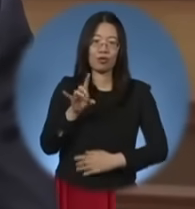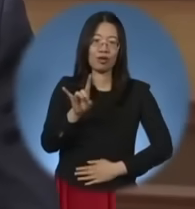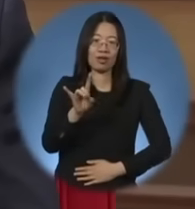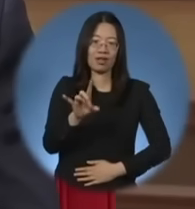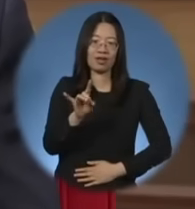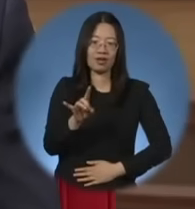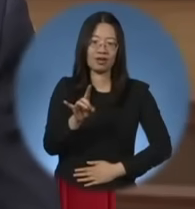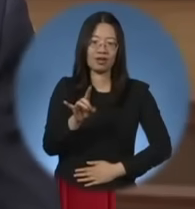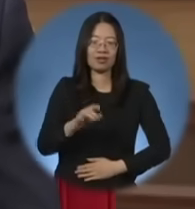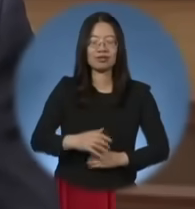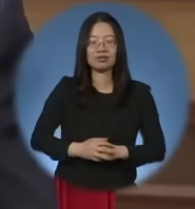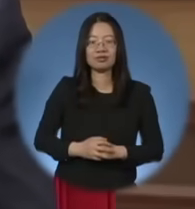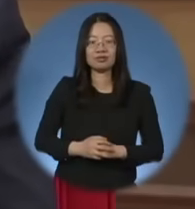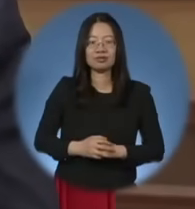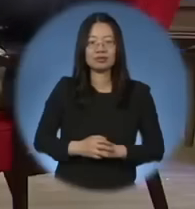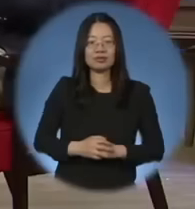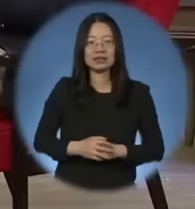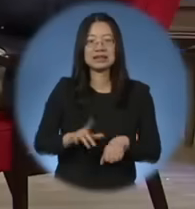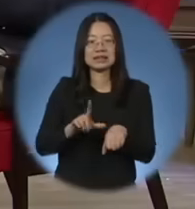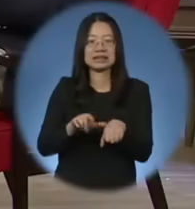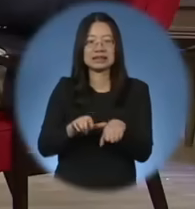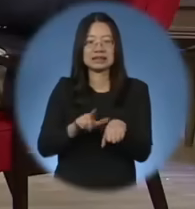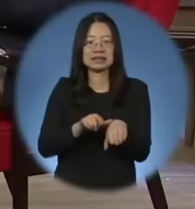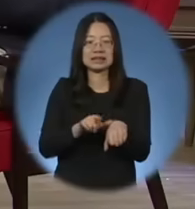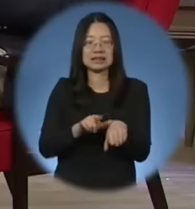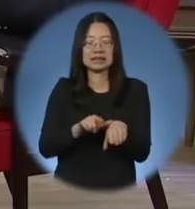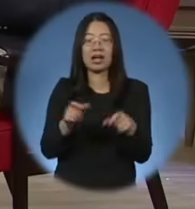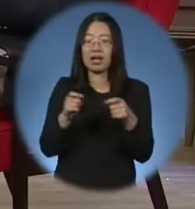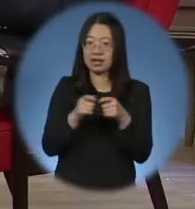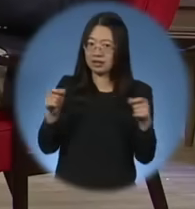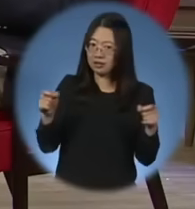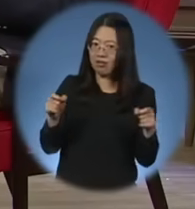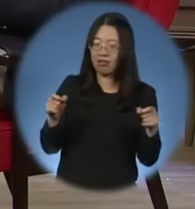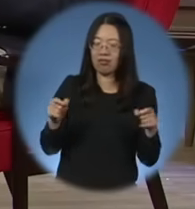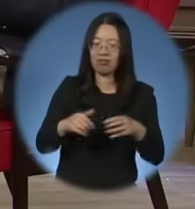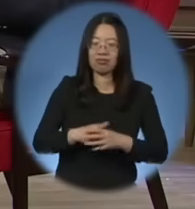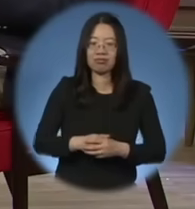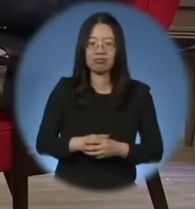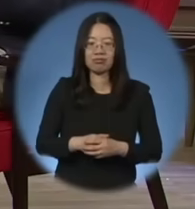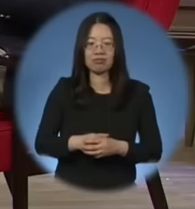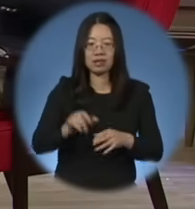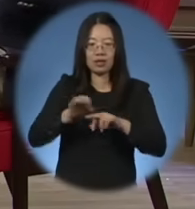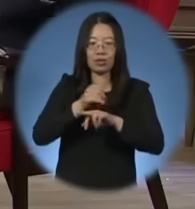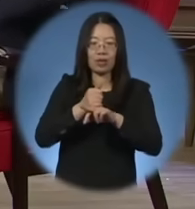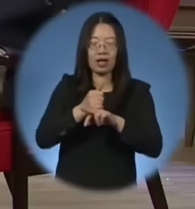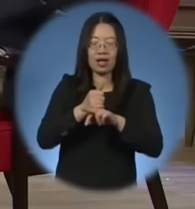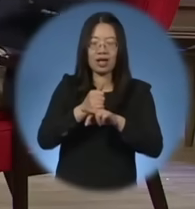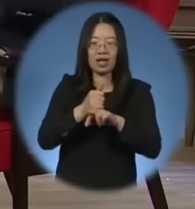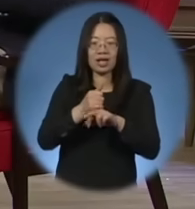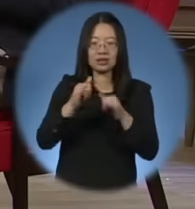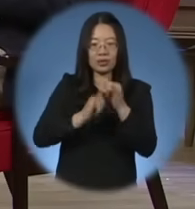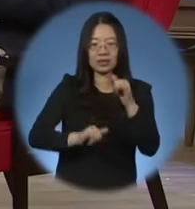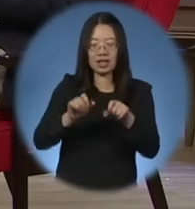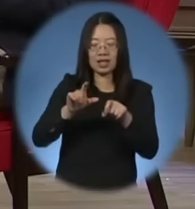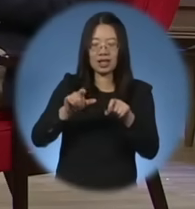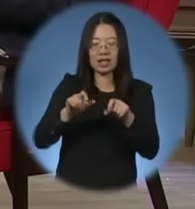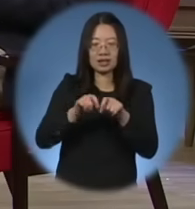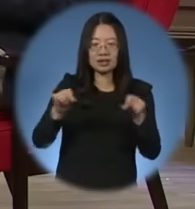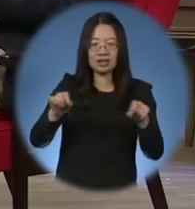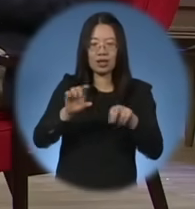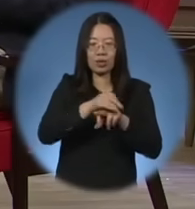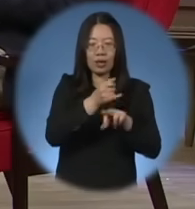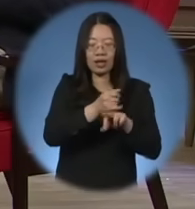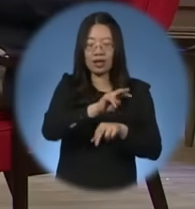한까지 저 해야 될 수 있는 것이 기간이요 기간이 길다는 거네 그 왕조가 길었지만 왕조가